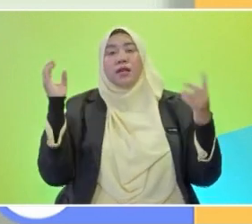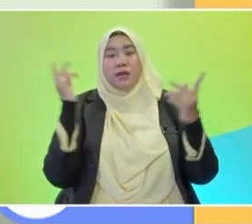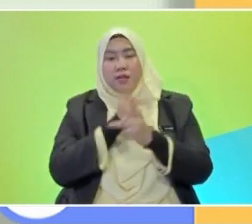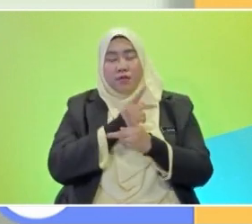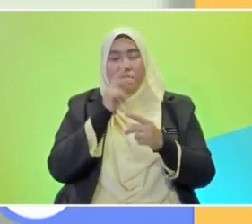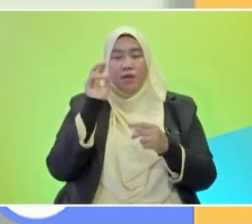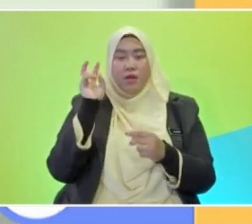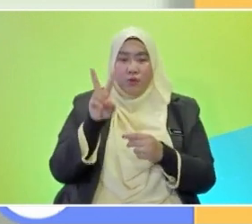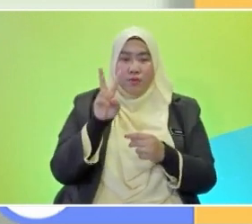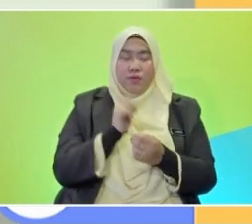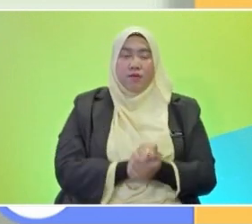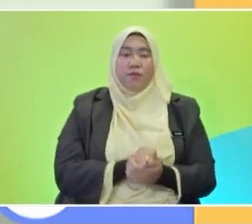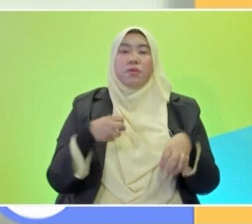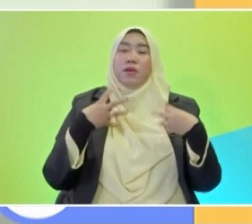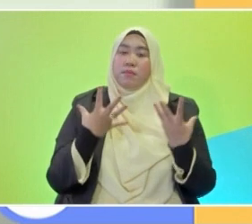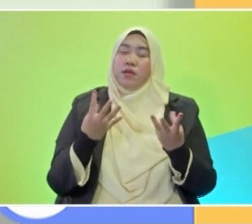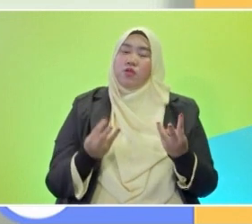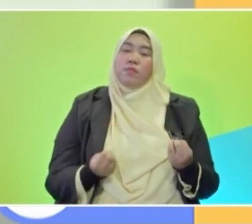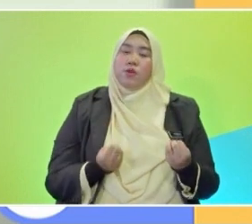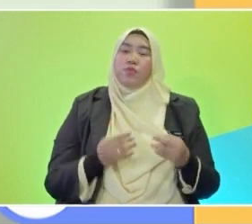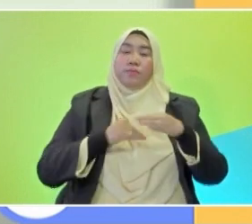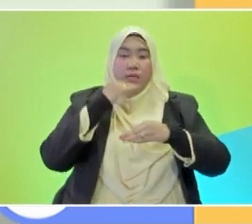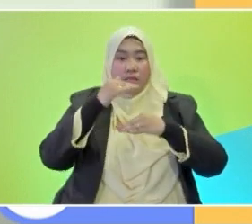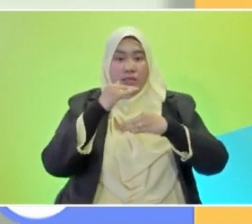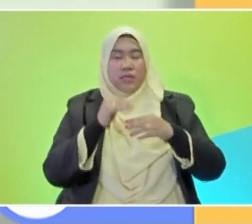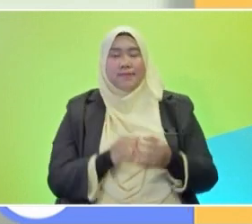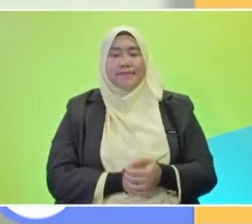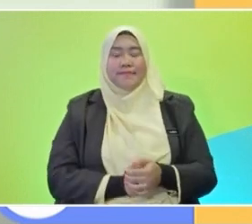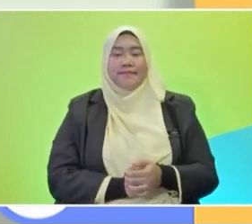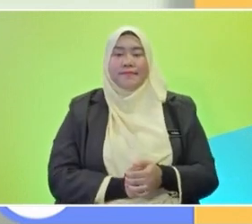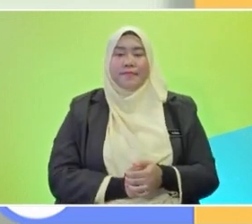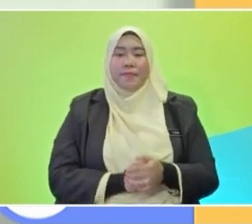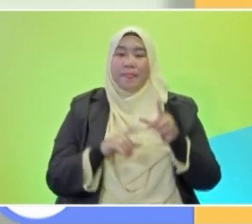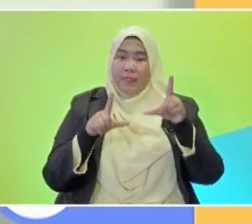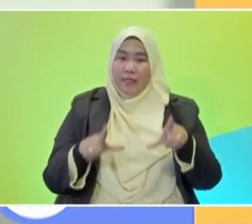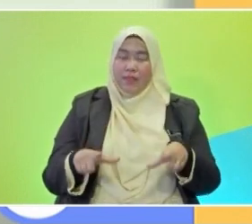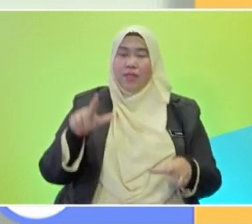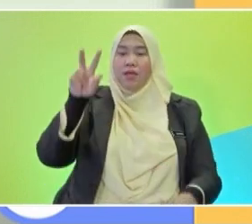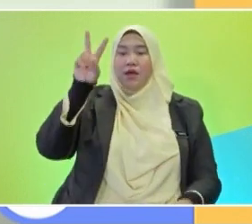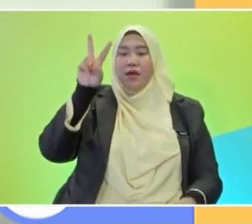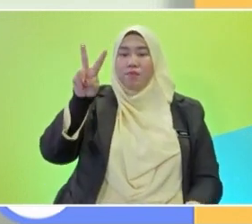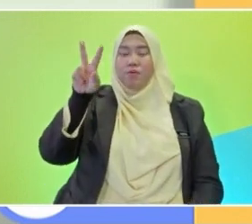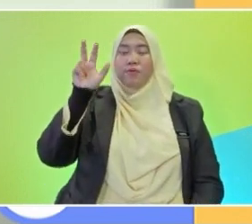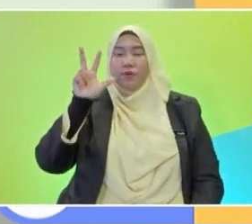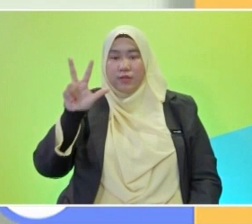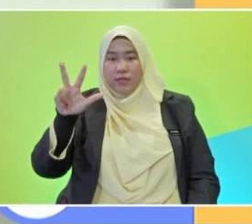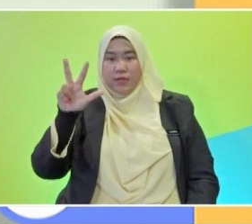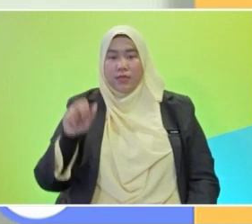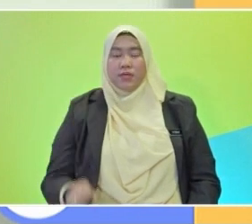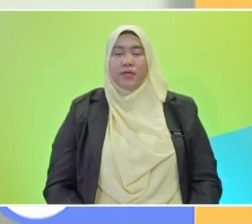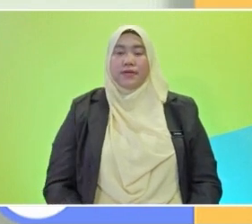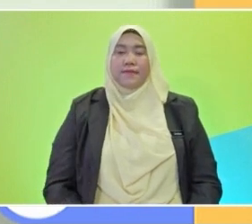macam-macam dengan cara yang pantas baik caranya kita Letakkan 23 yaitu warna biru tersebut